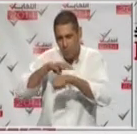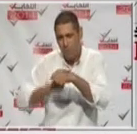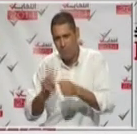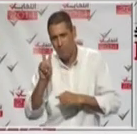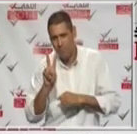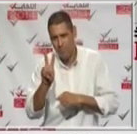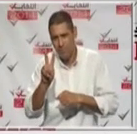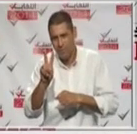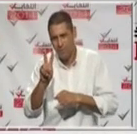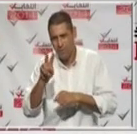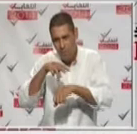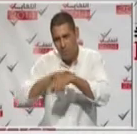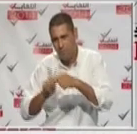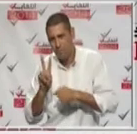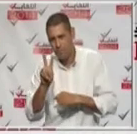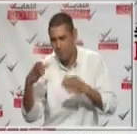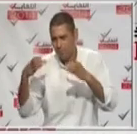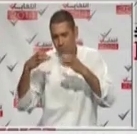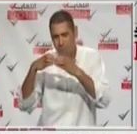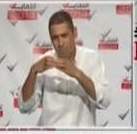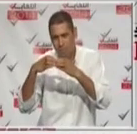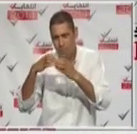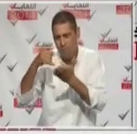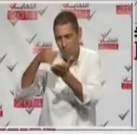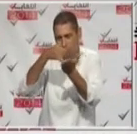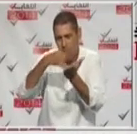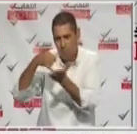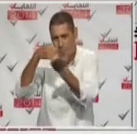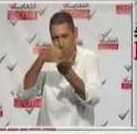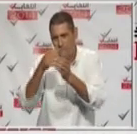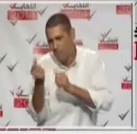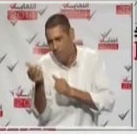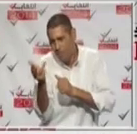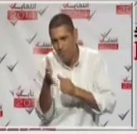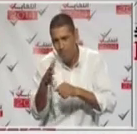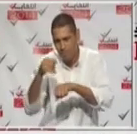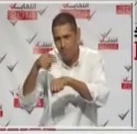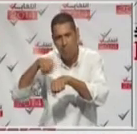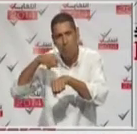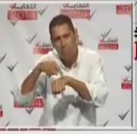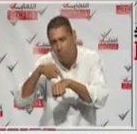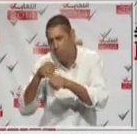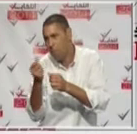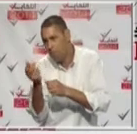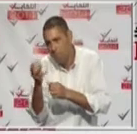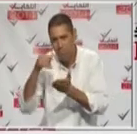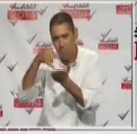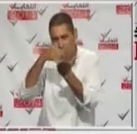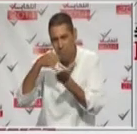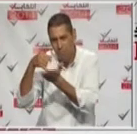الولاية المتكونة من معتمديات حي التضامن، المنيهلة، سيدي ثابت، قلعة الأندلس، أريانا المدينة